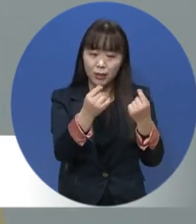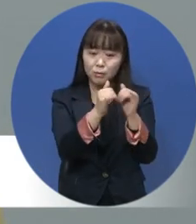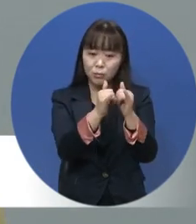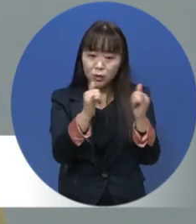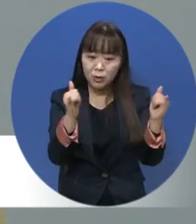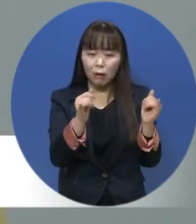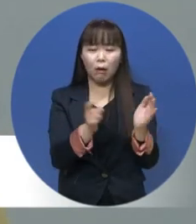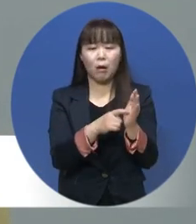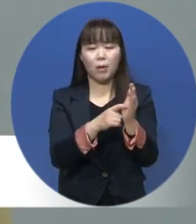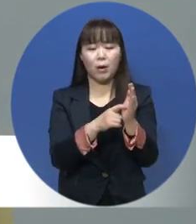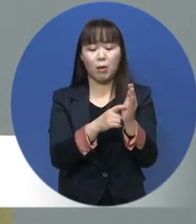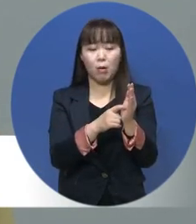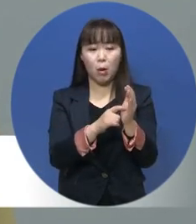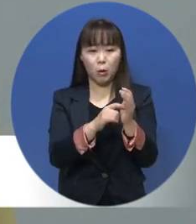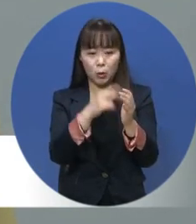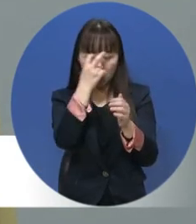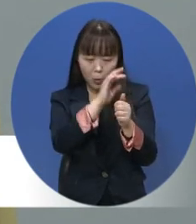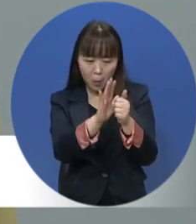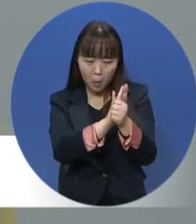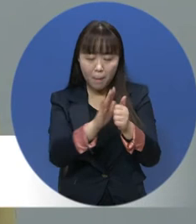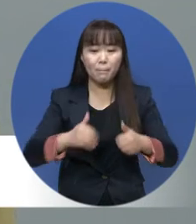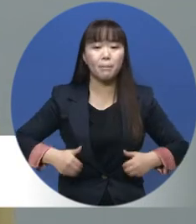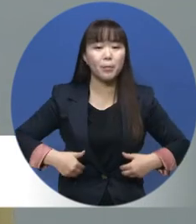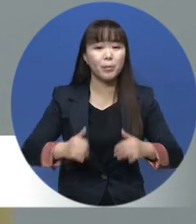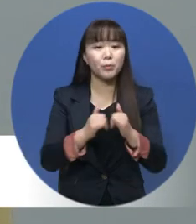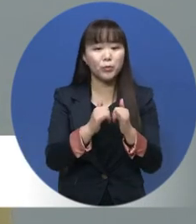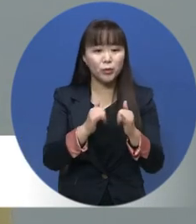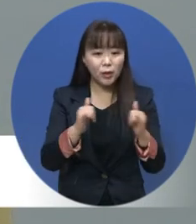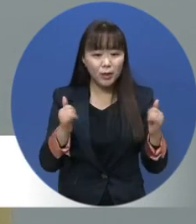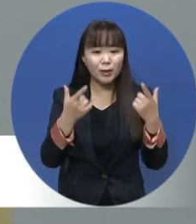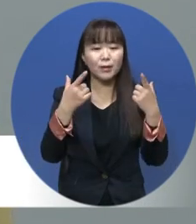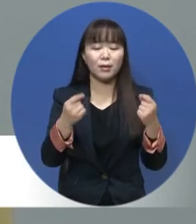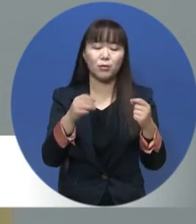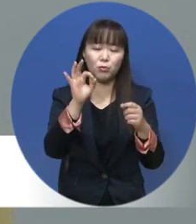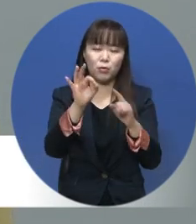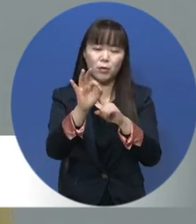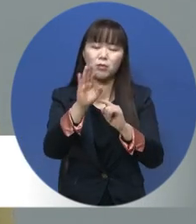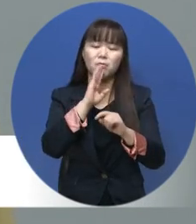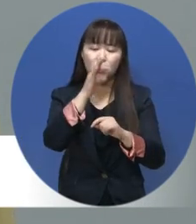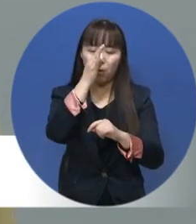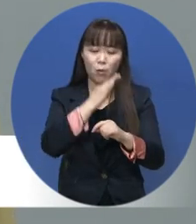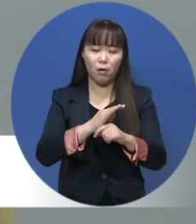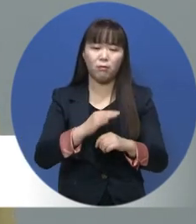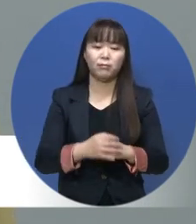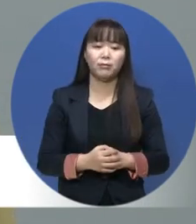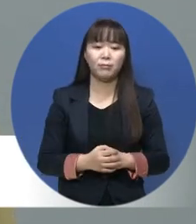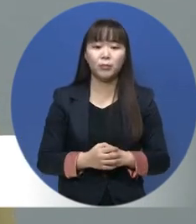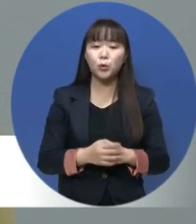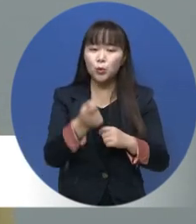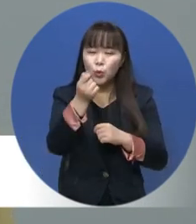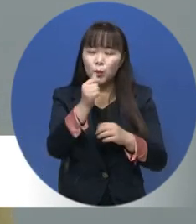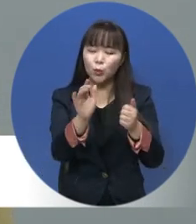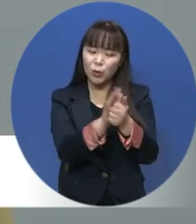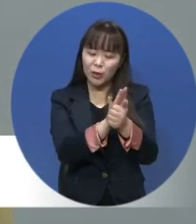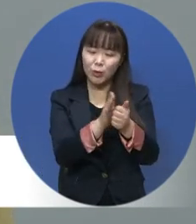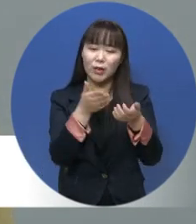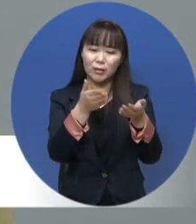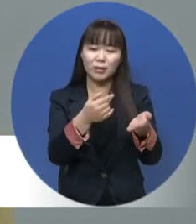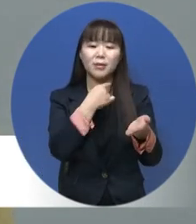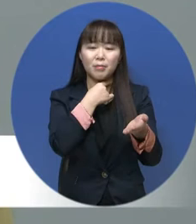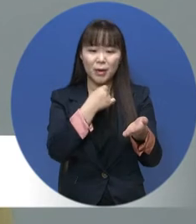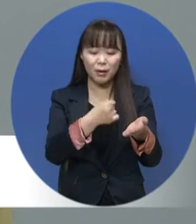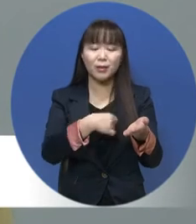분들, 긴급하게 돌봄이 필요한 분들한테 이 자금은 유용하게 쓰일 것입니다. 조금이라도 위로가